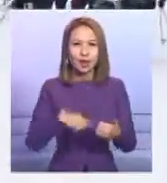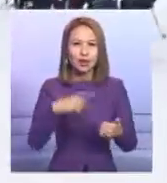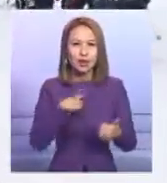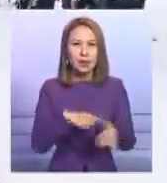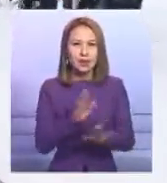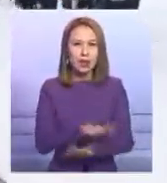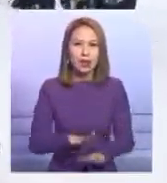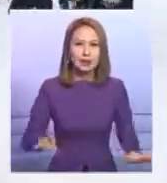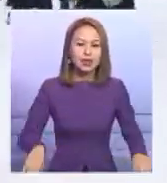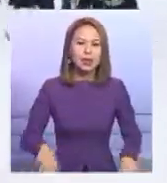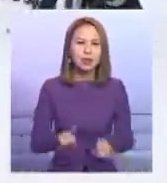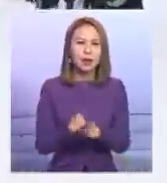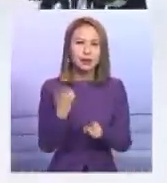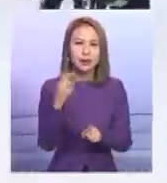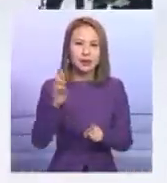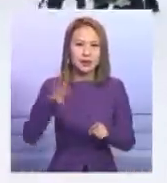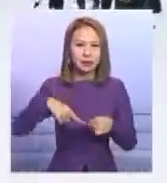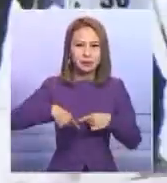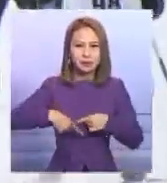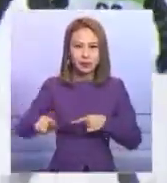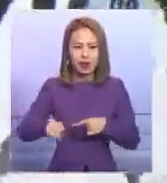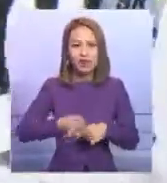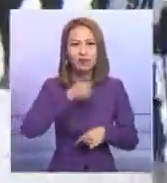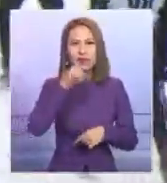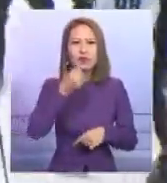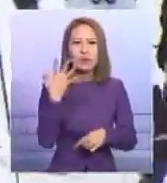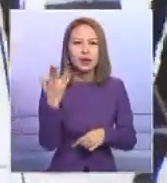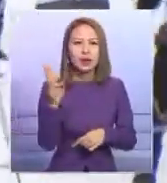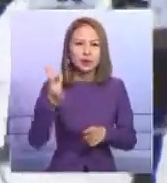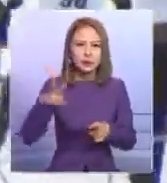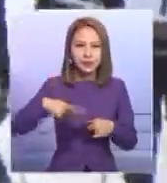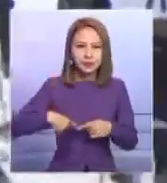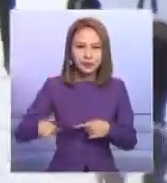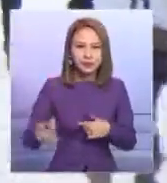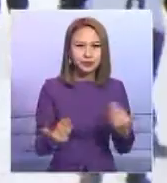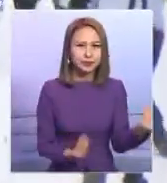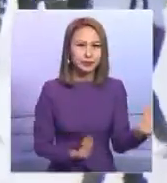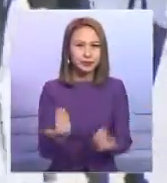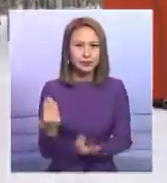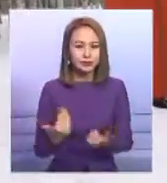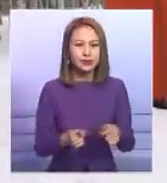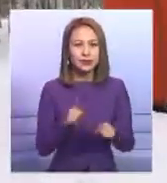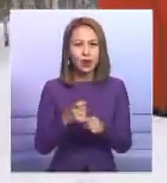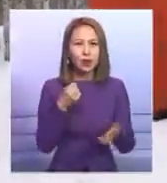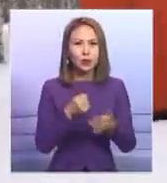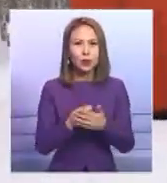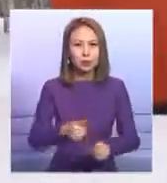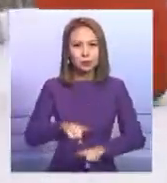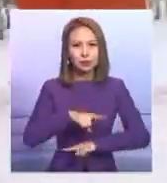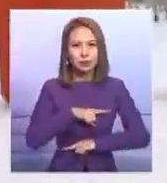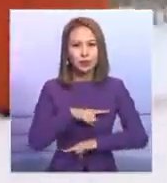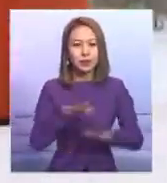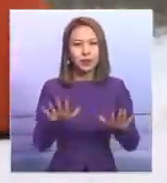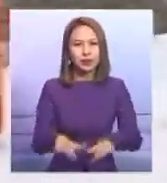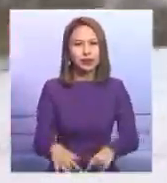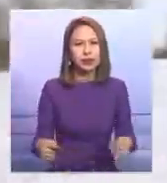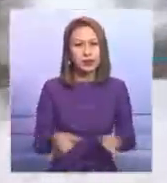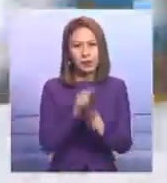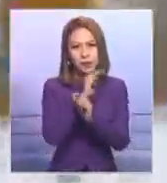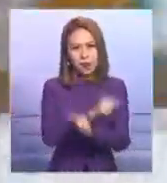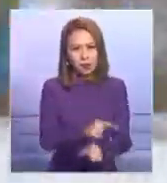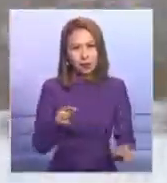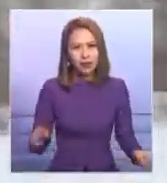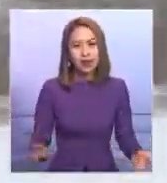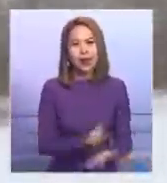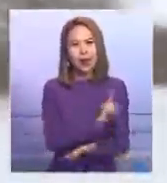анықтады. Балалар 1 шақырымды еңсерсе, үлкендер 5 шақырымды жүріп өтті. Мәре сызығына 1-ші жеткендер жүлдесіз қалмады.